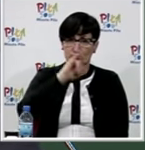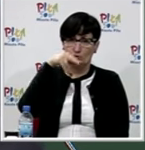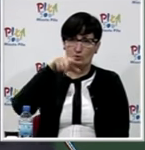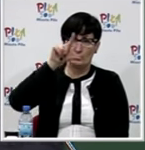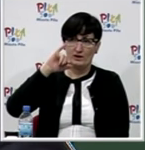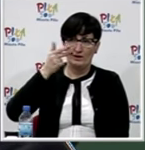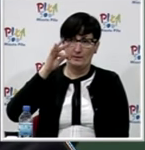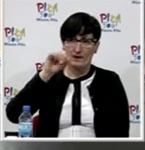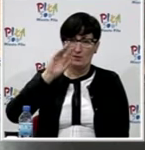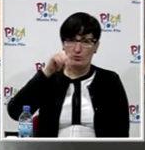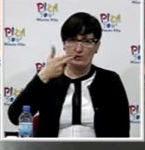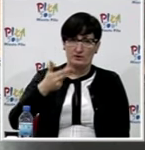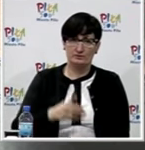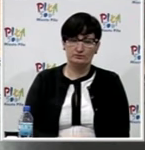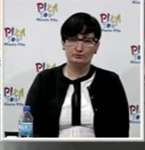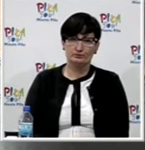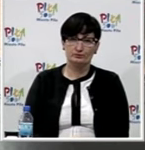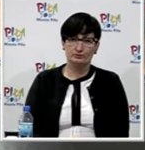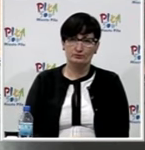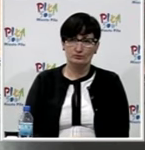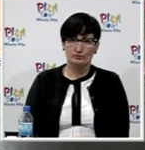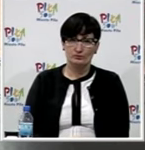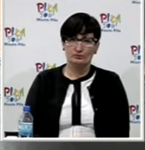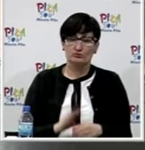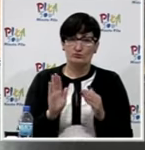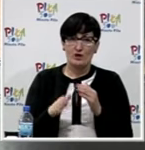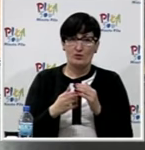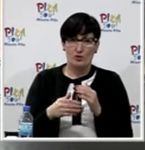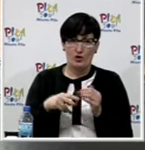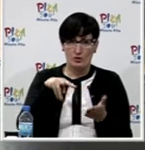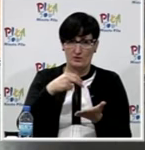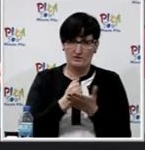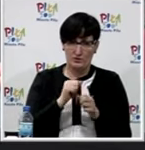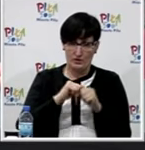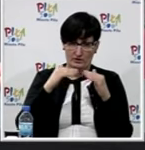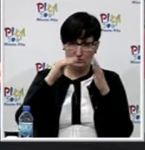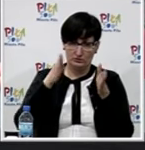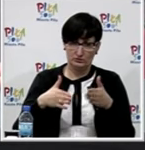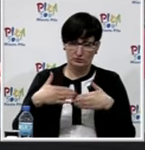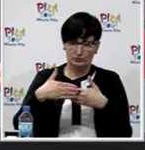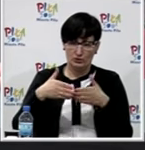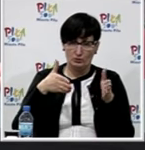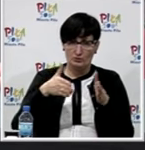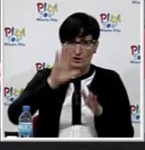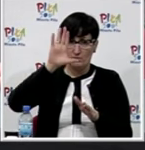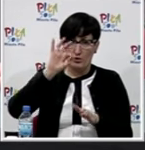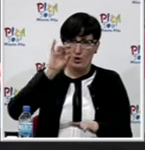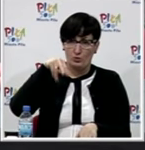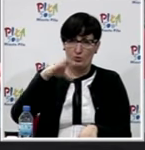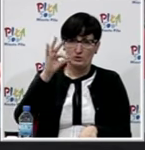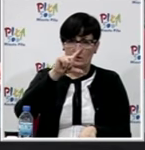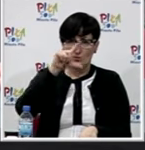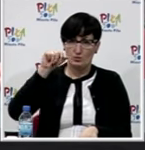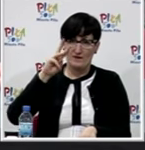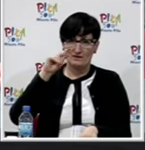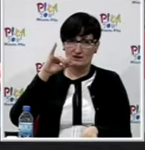Mudyna. Panie Przewodniczący, Wysoka Rado, przedmiotem uchwały jest nieruchomość położona w Pile przy ulicy Bogusławskiego. Jedna